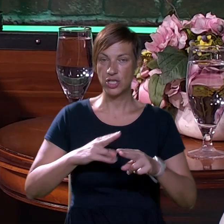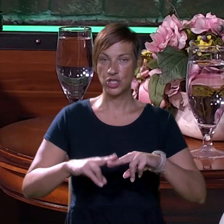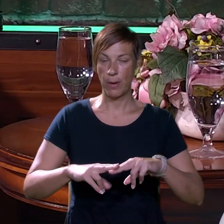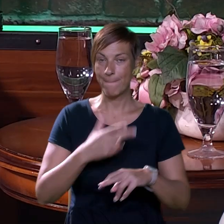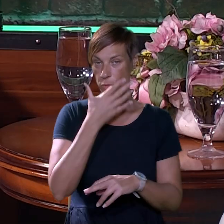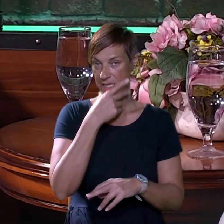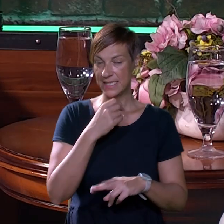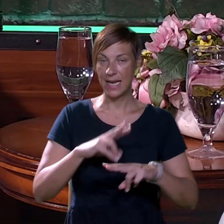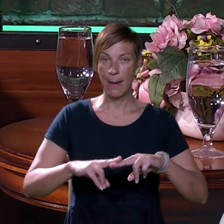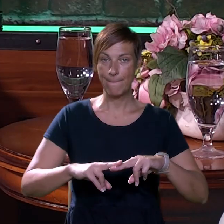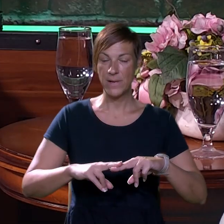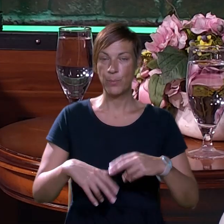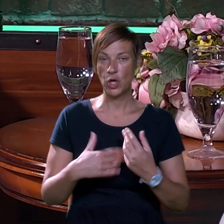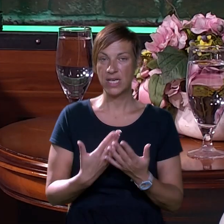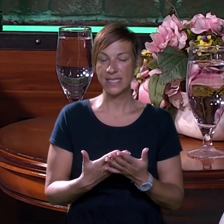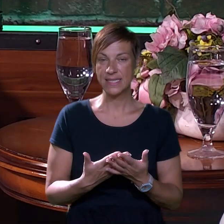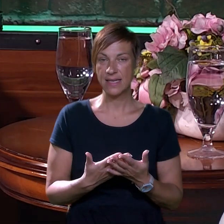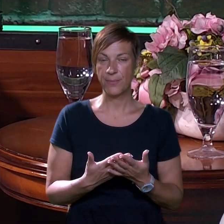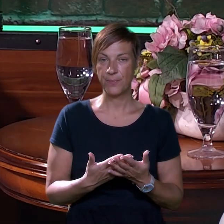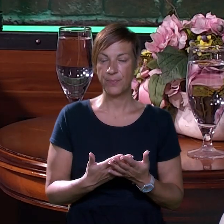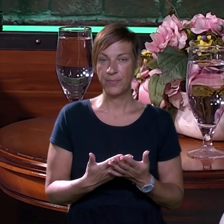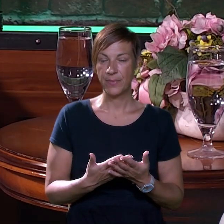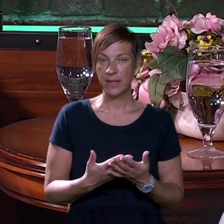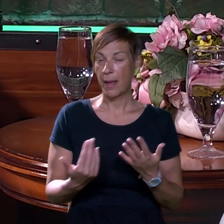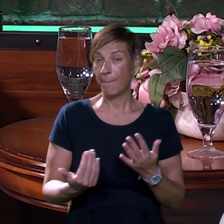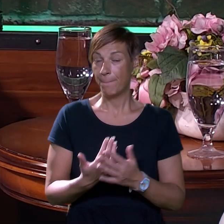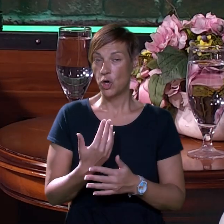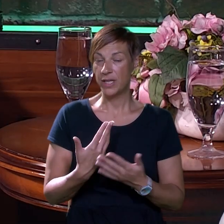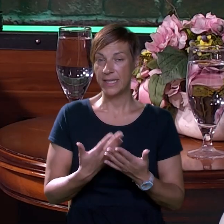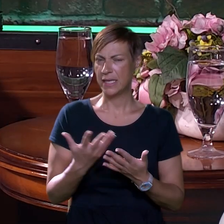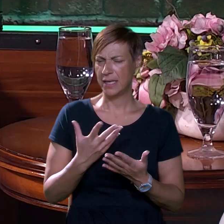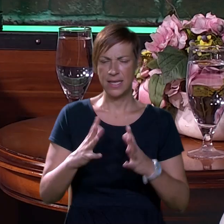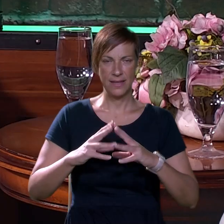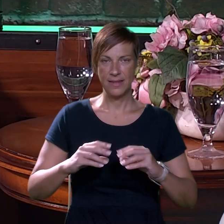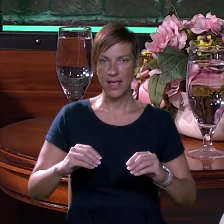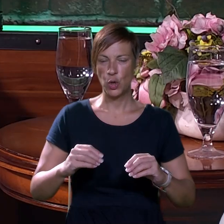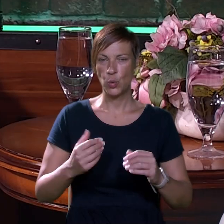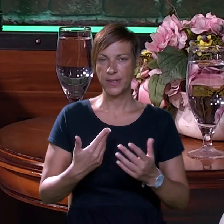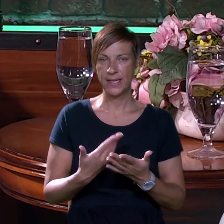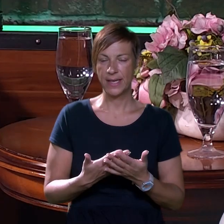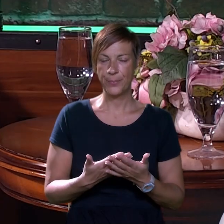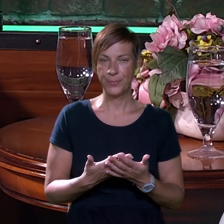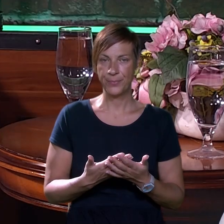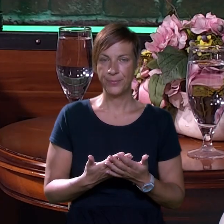Naša bolnica je lijepa bolnica, jako moderna, nije derutna i ono